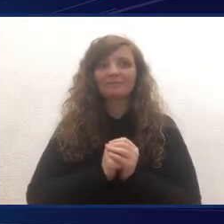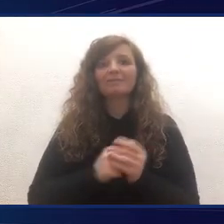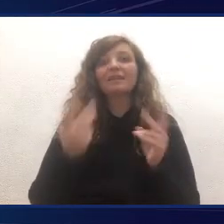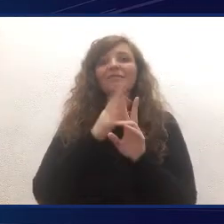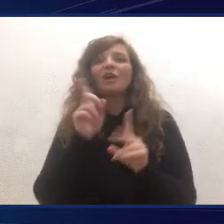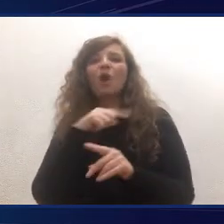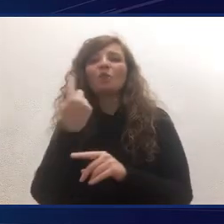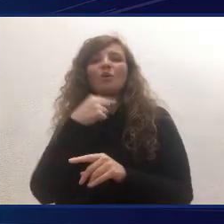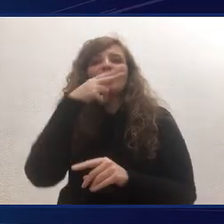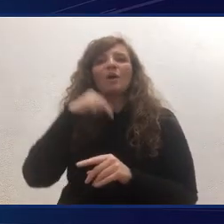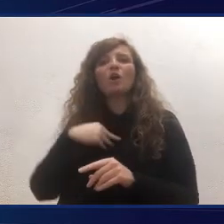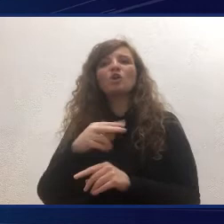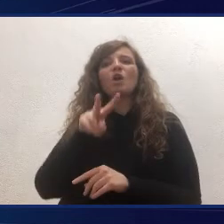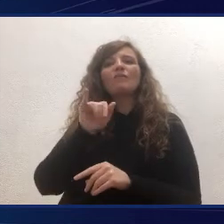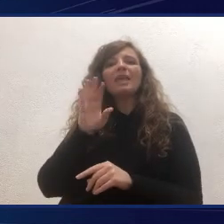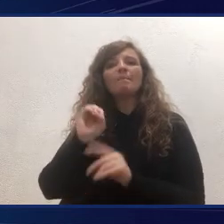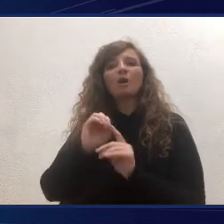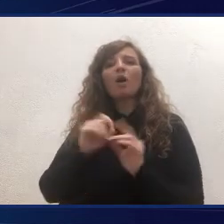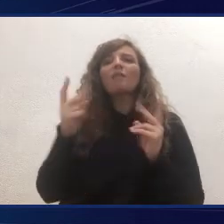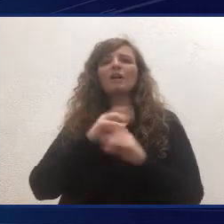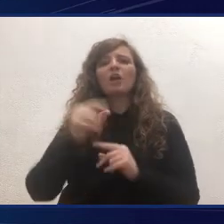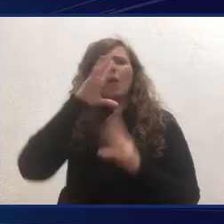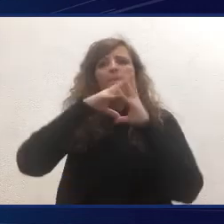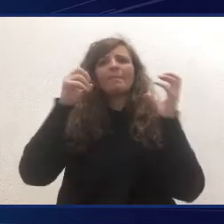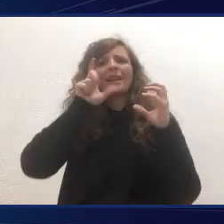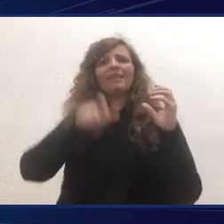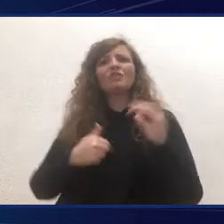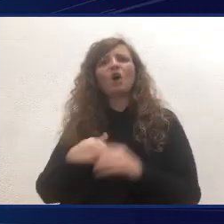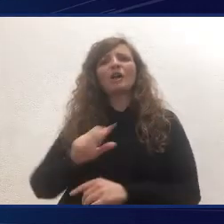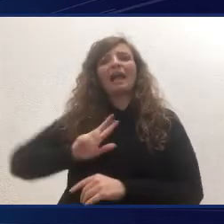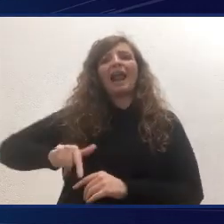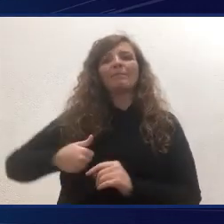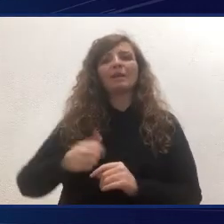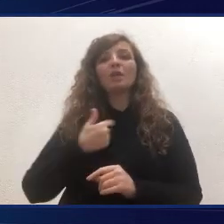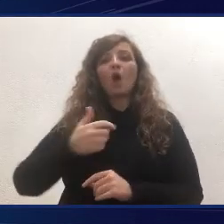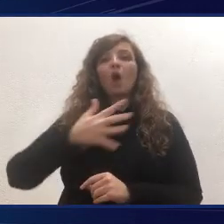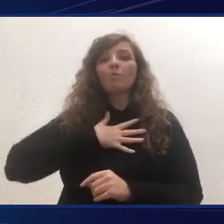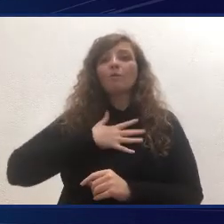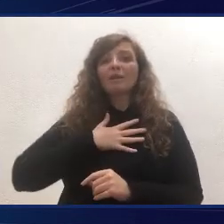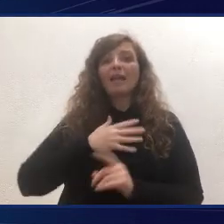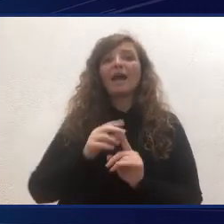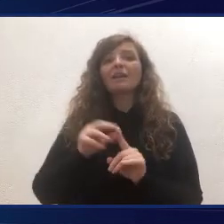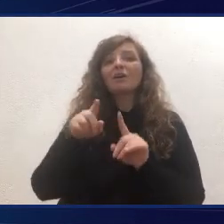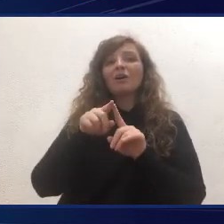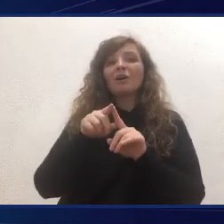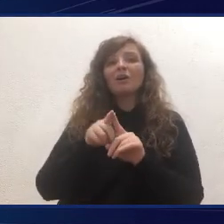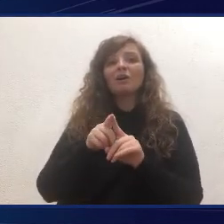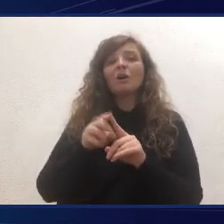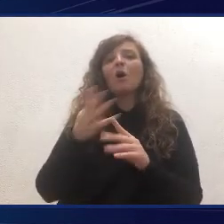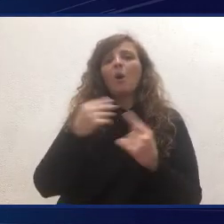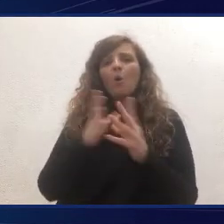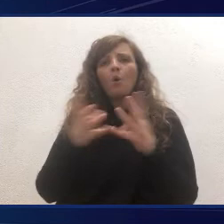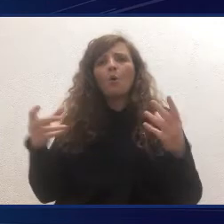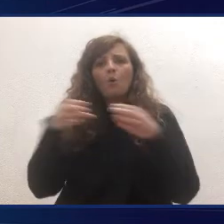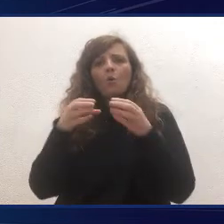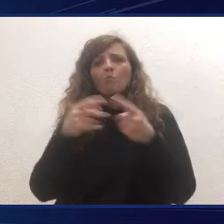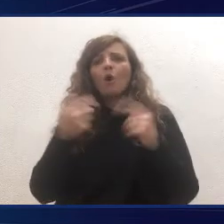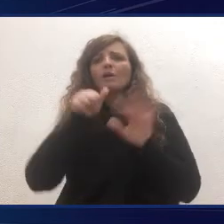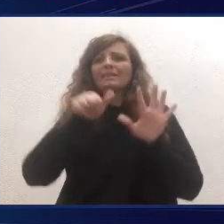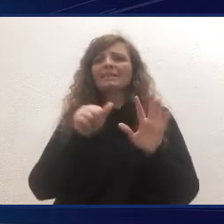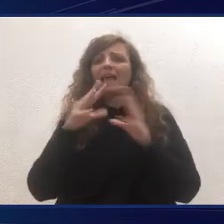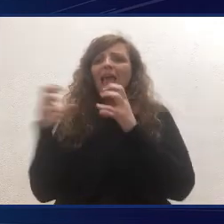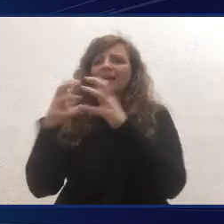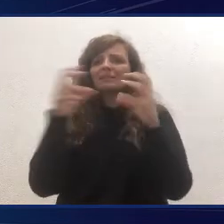Filippo Callipo, ma tutti mi conoscono come Pippo e sono un imprenditore calabrese. Sono il proprietario di Callipo, il gruppo